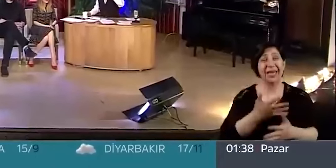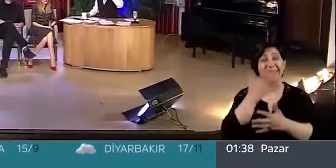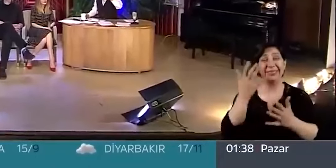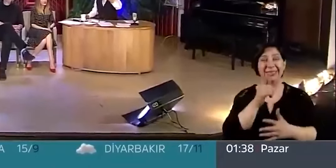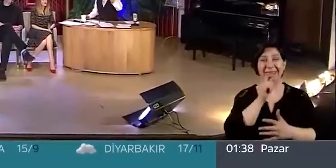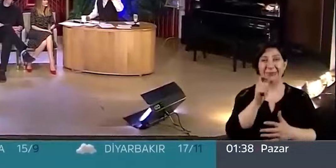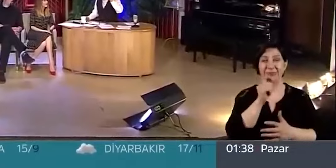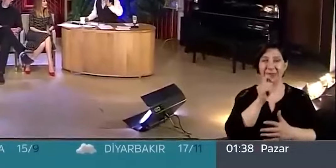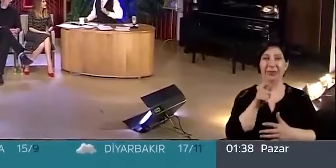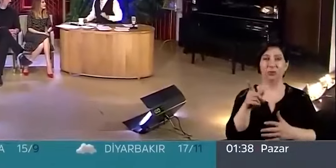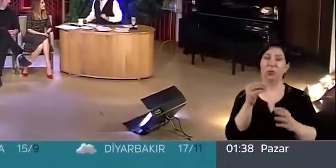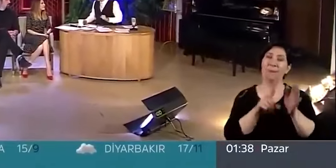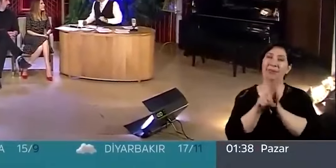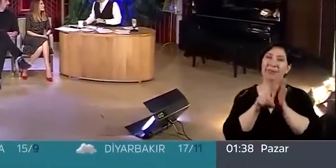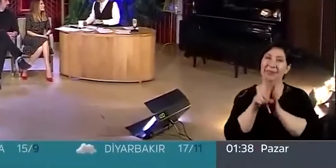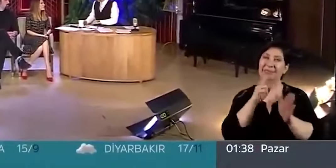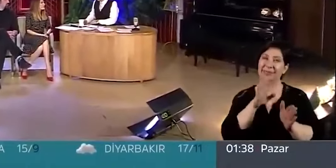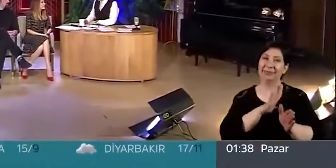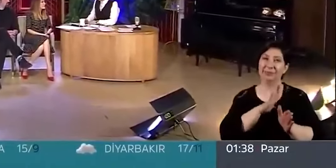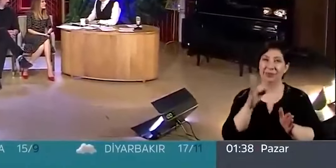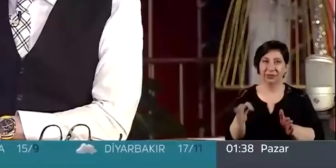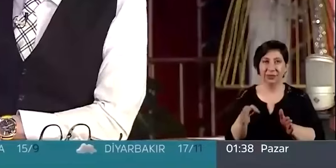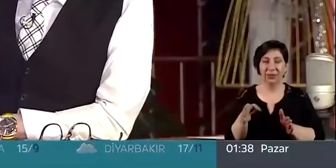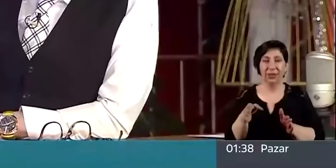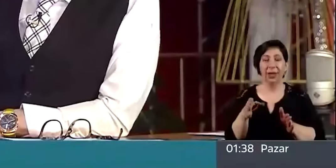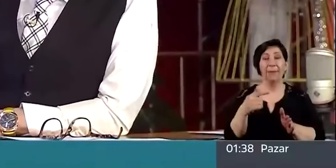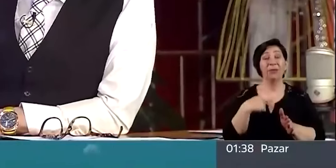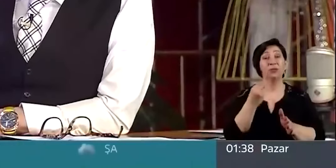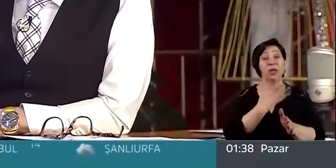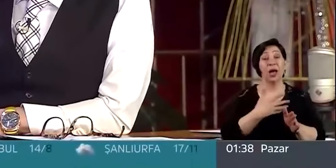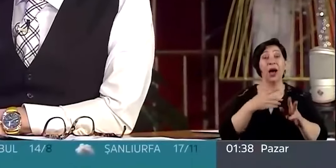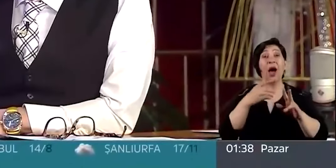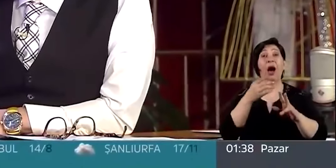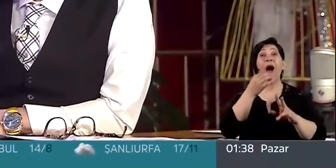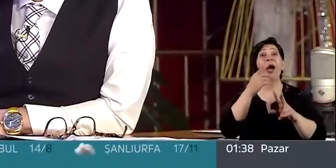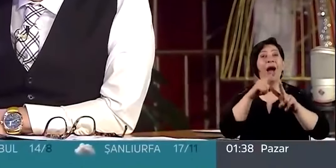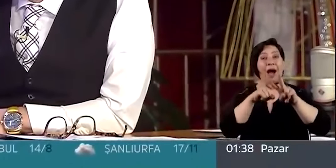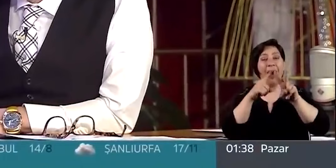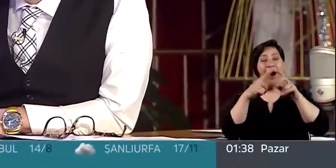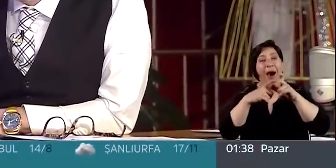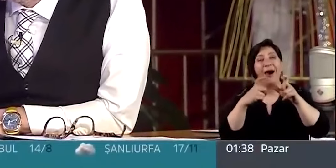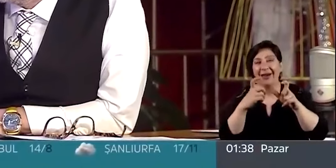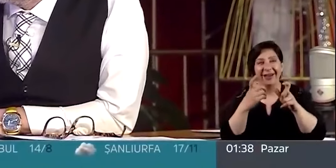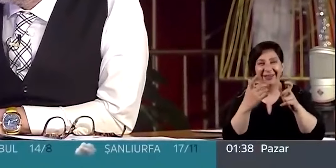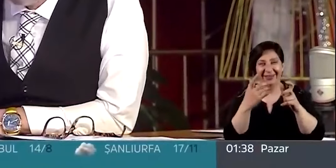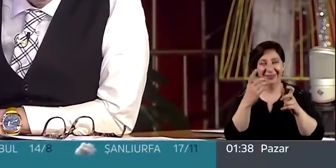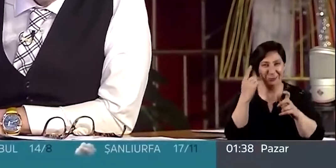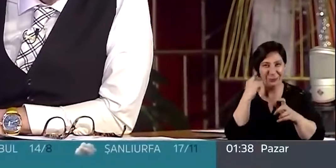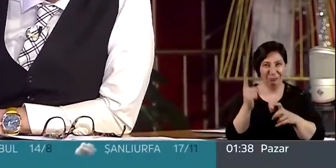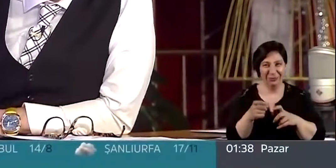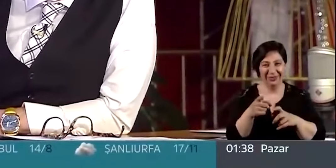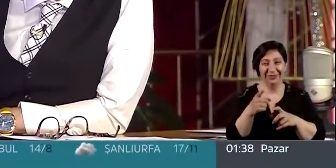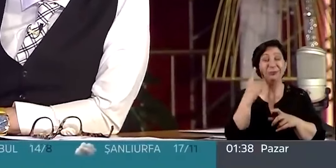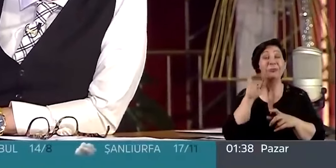Bunca yılın çok başarılı bir kızımızdır. Çok, çok severim. Ben de çok severim. Duydun mu?